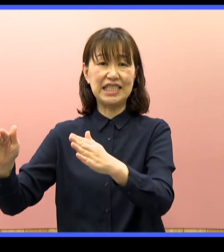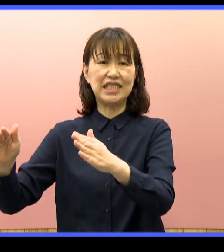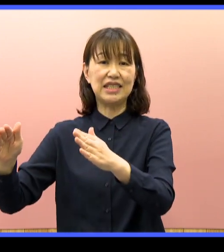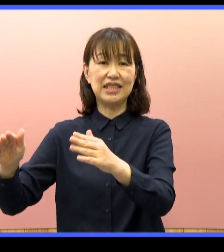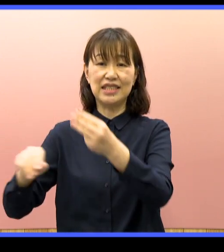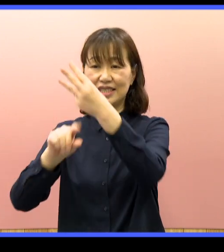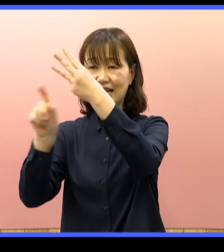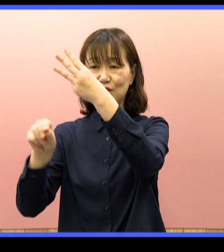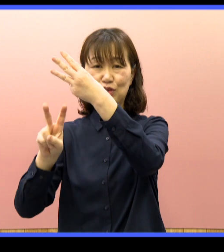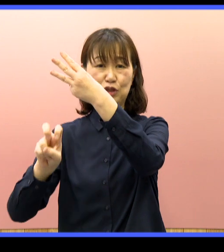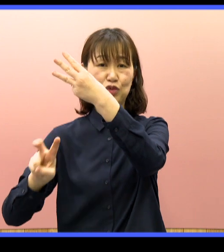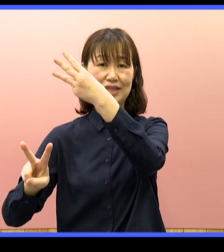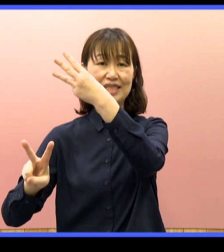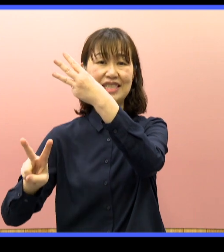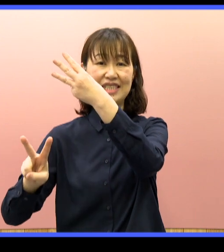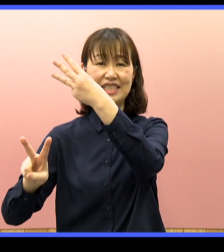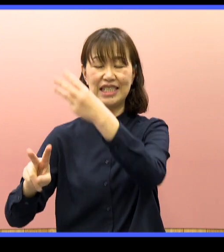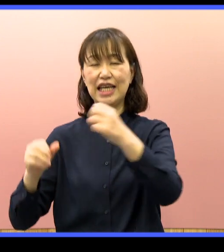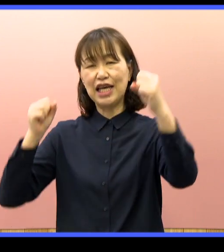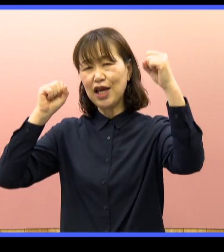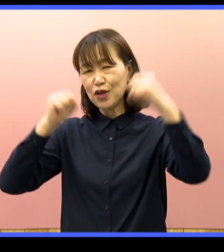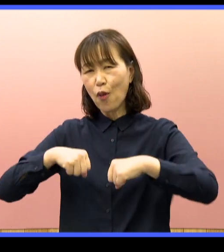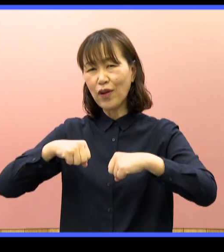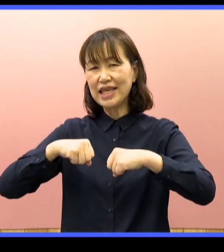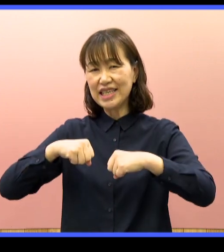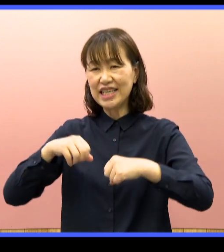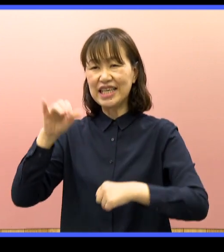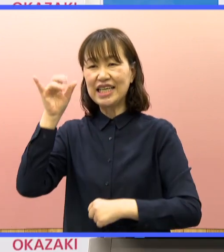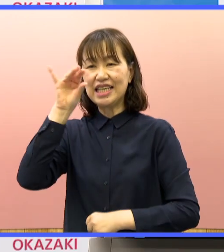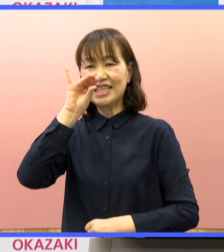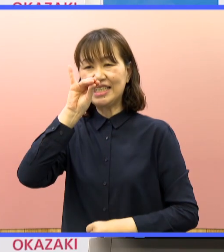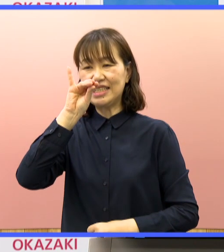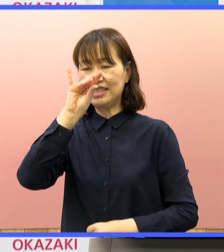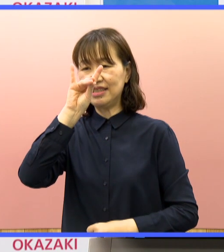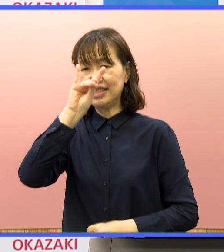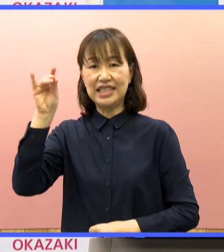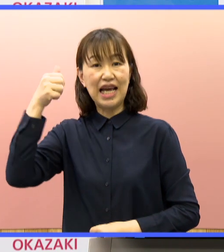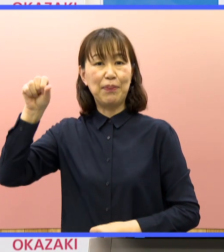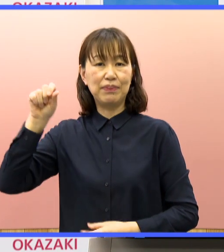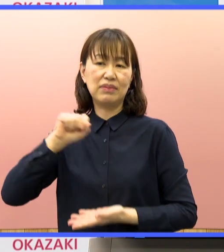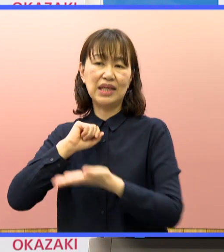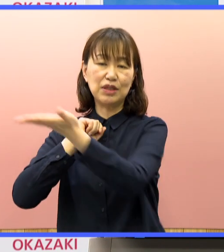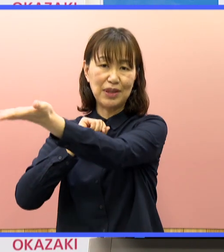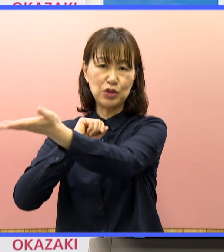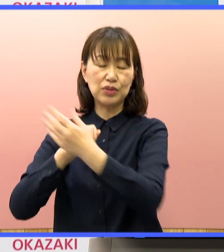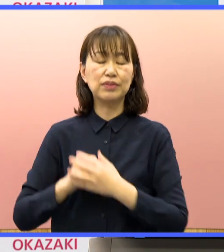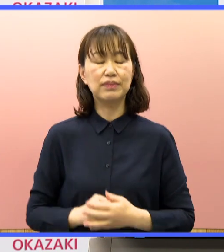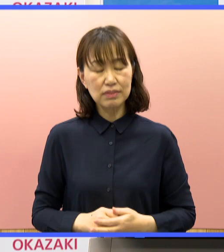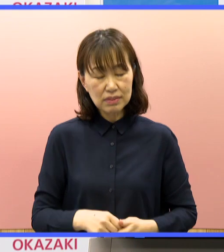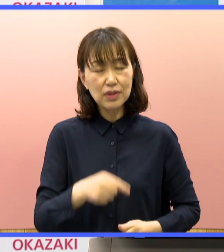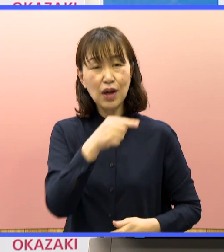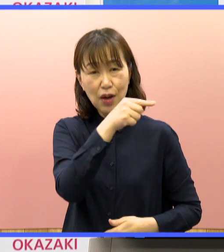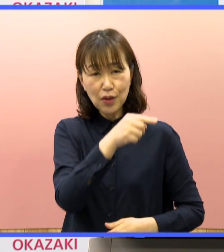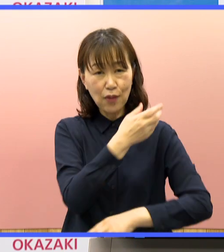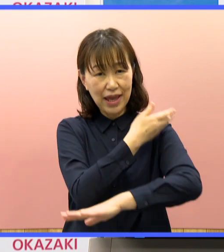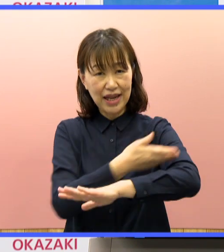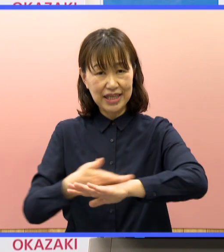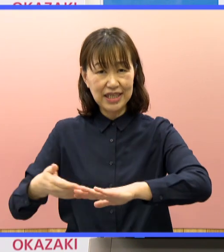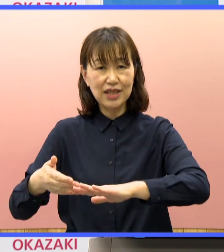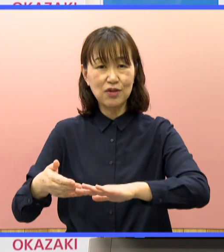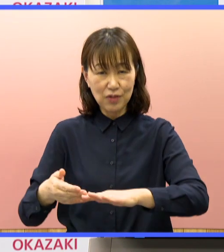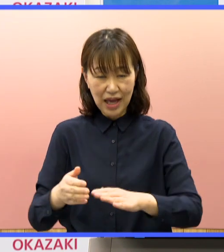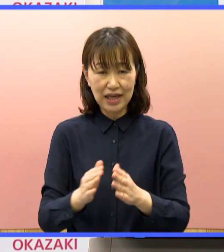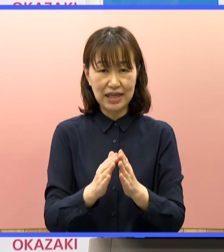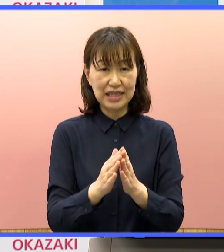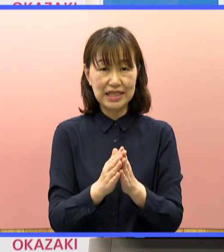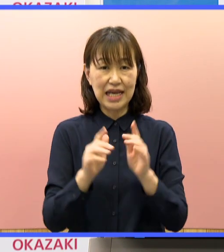として上程させていただきます。なお山本公則氏の経歴等につきましてはお手元の発表資料の通りでございますのでよろし